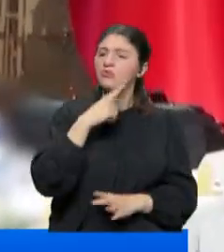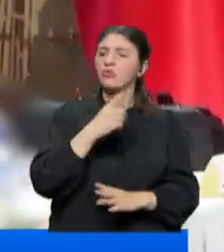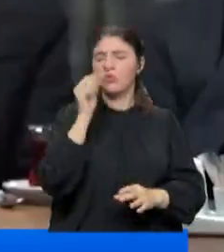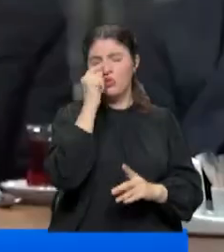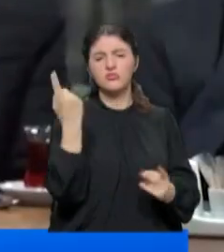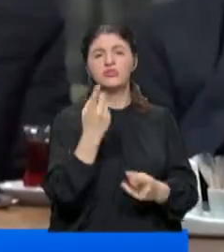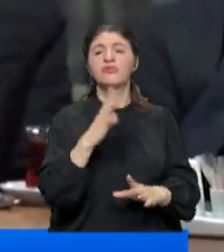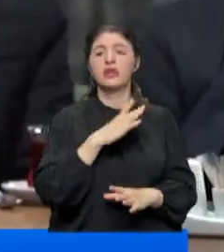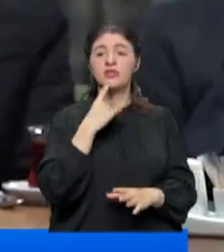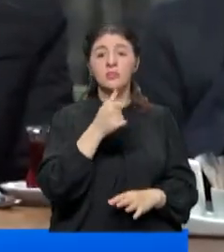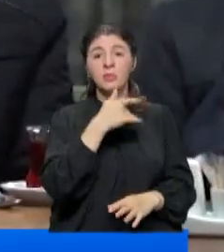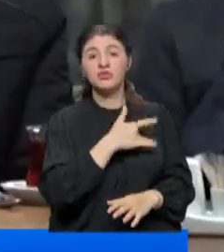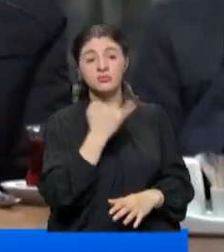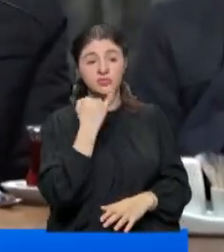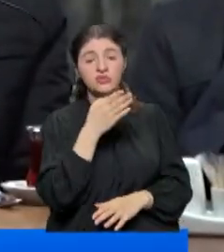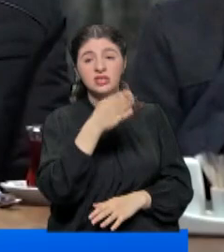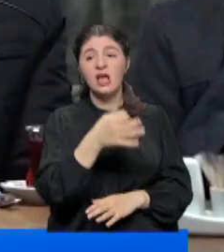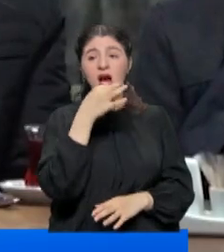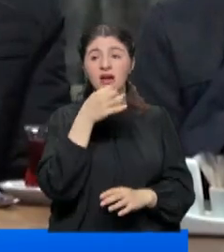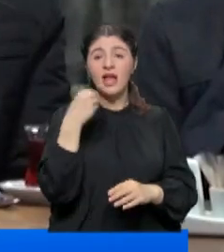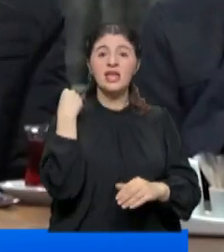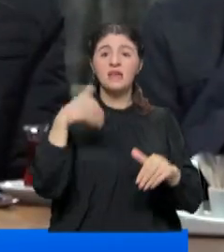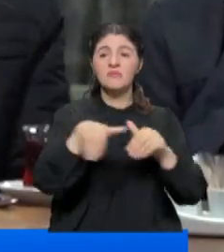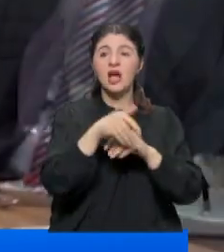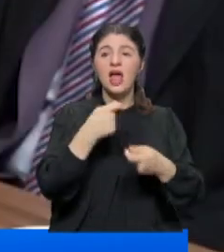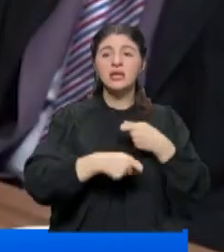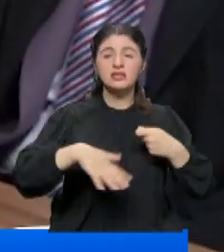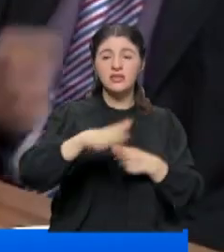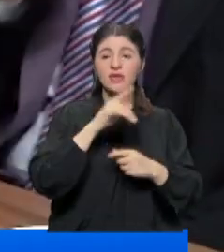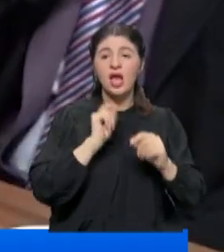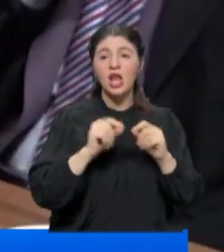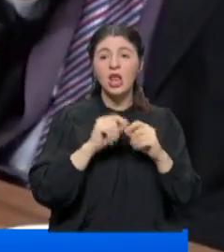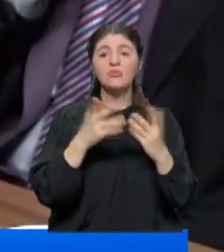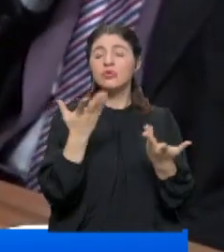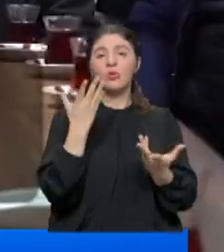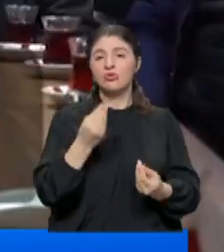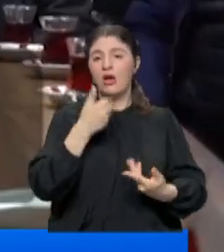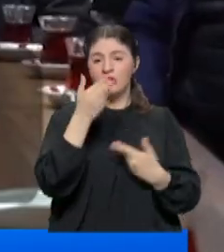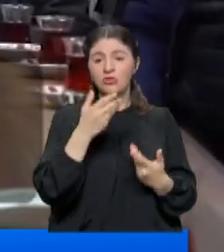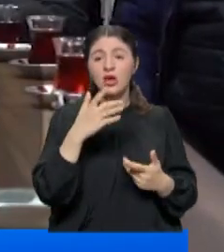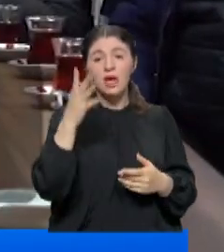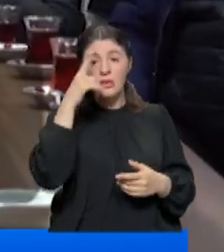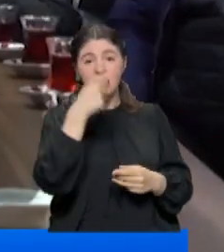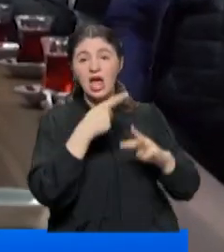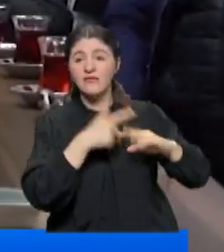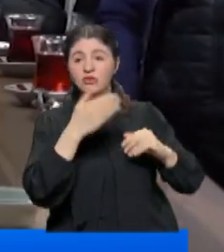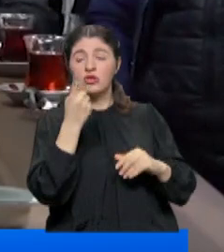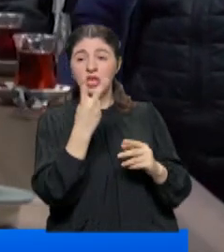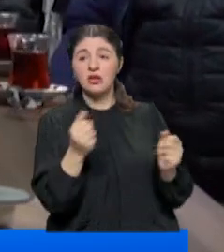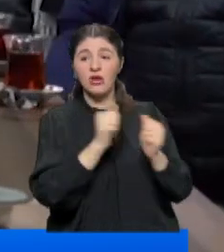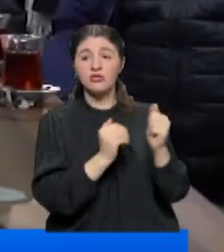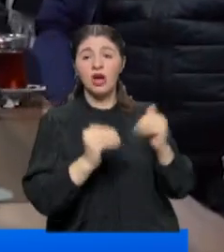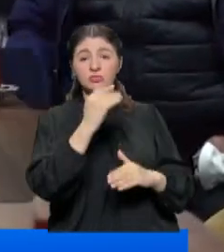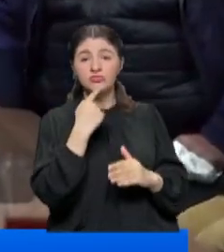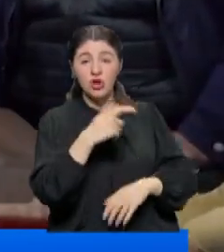vardır derken Ali Babacan'ın ziyaret ettiği Ankara Yeni Mahalle esnafı ekonomik tablodan dert yandı. Amerika'da enflasyon 7 kat artmış